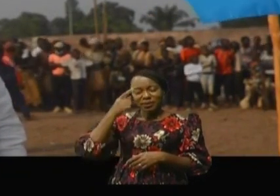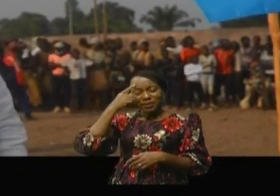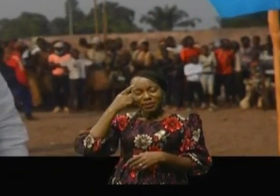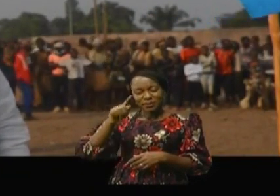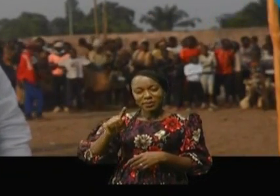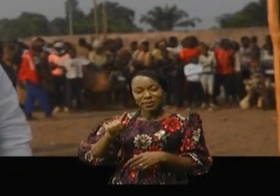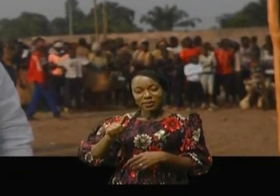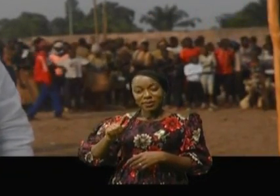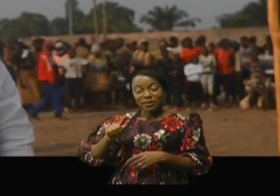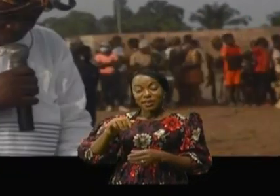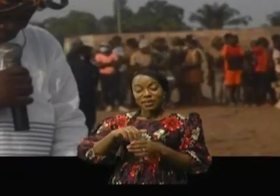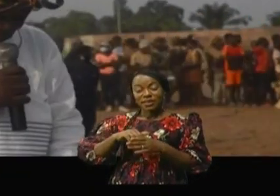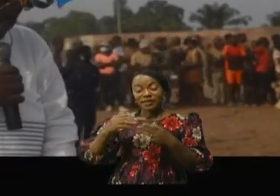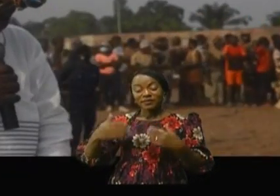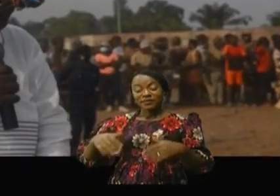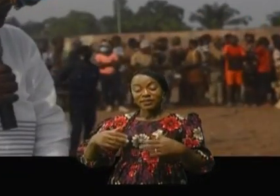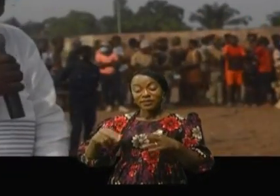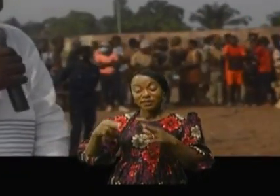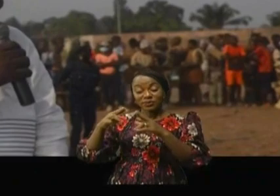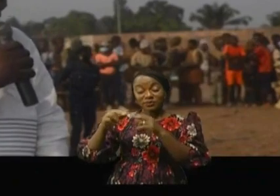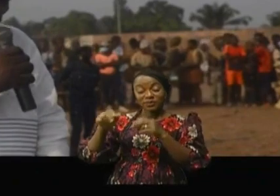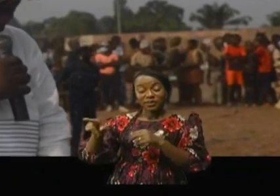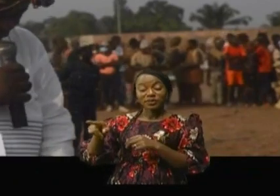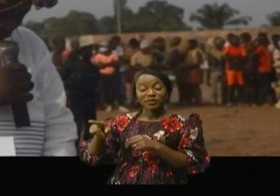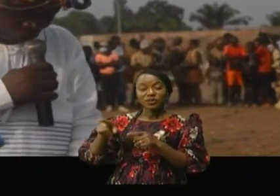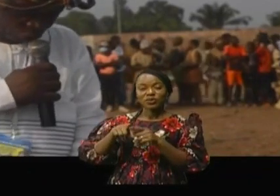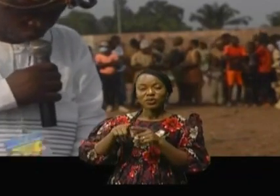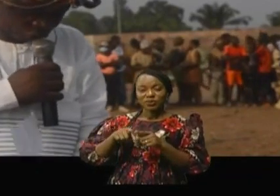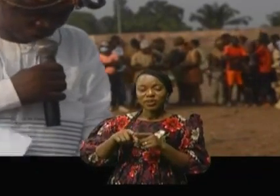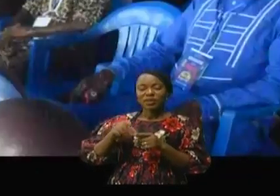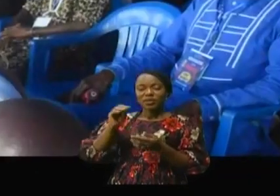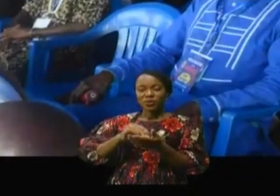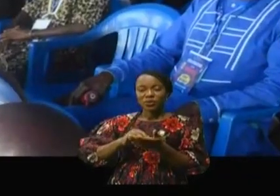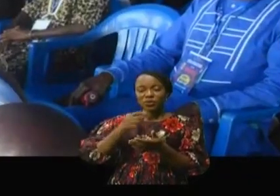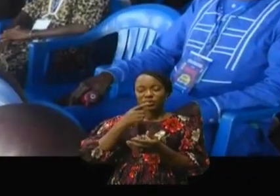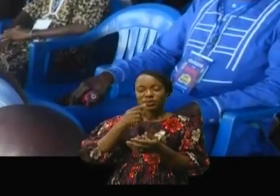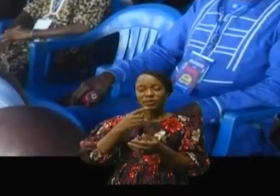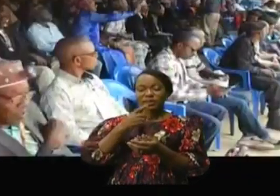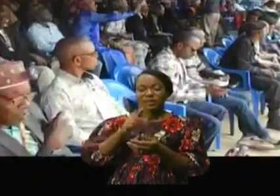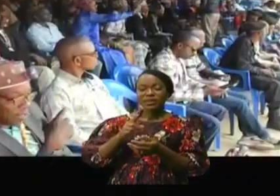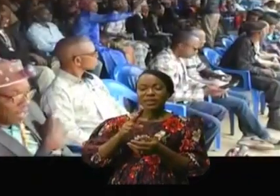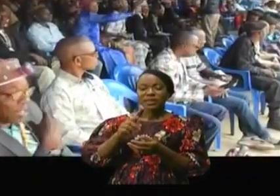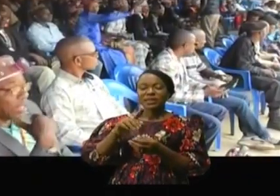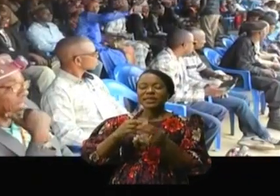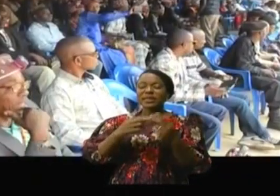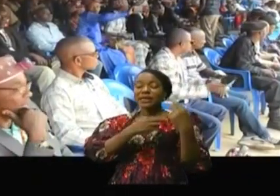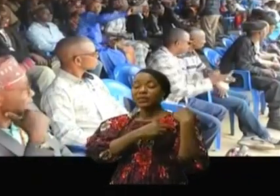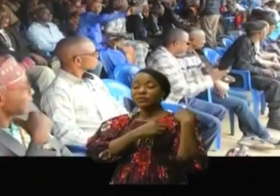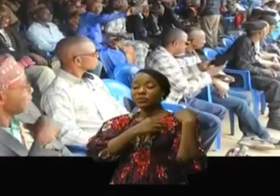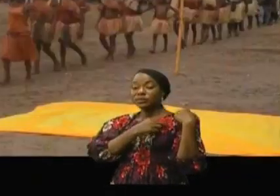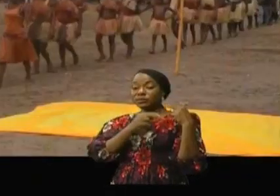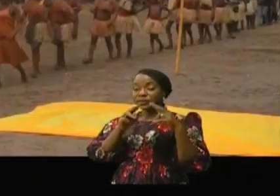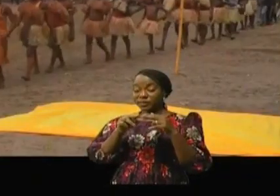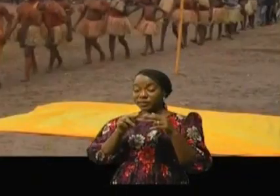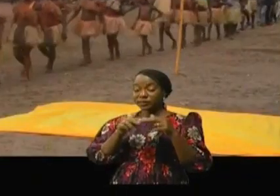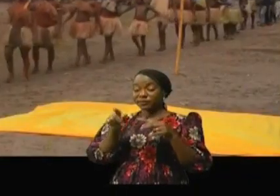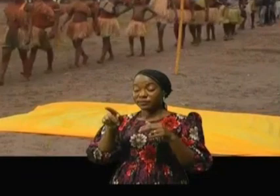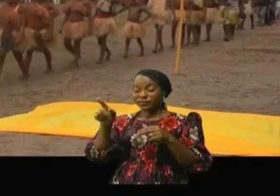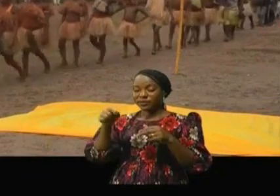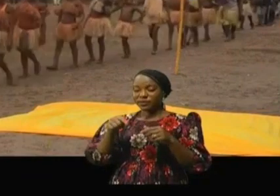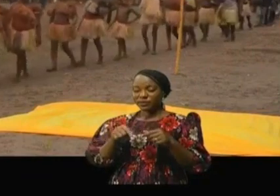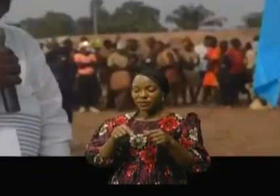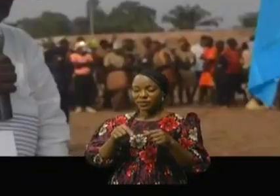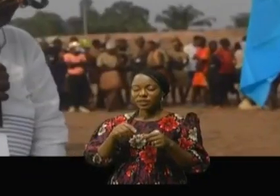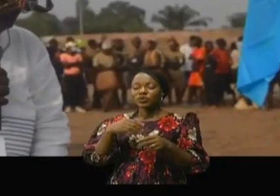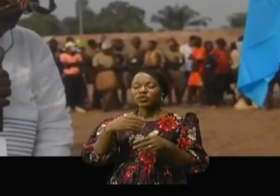socioculturelles traditionnelles. Nous avons reçu 105 autorités traditionnelles, 520 artistes. Nous